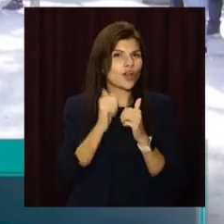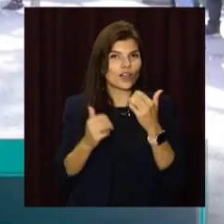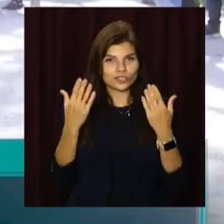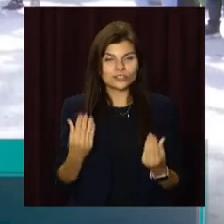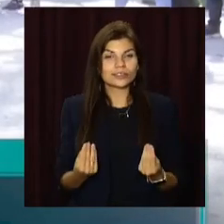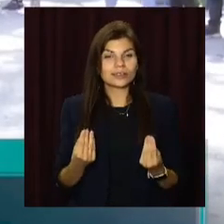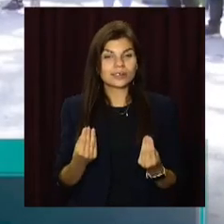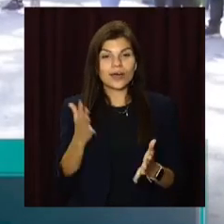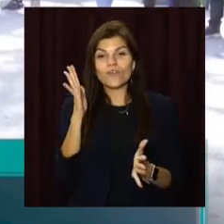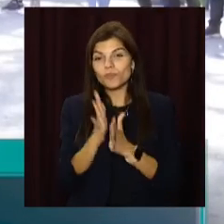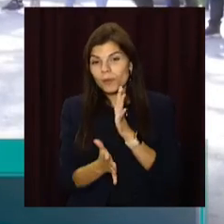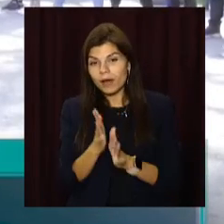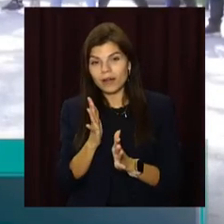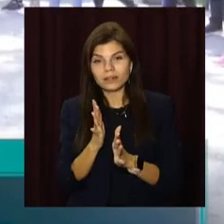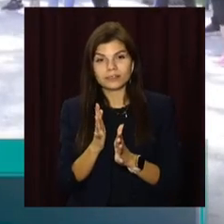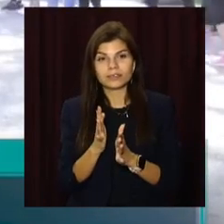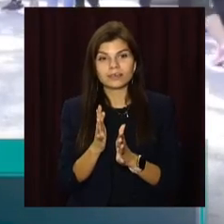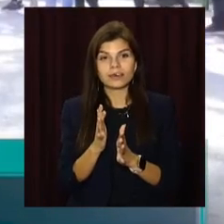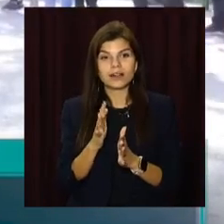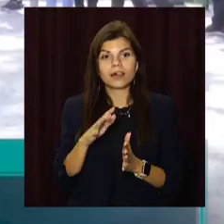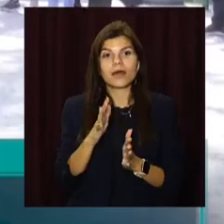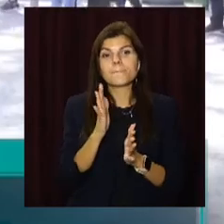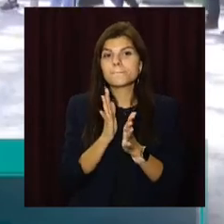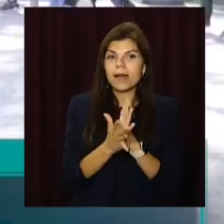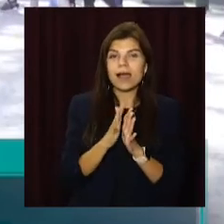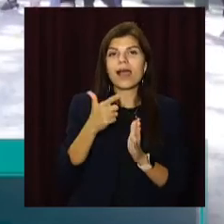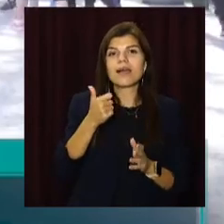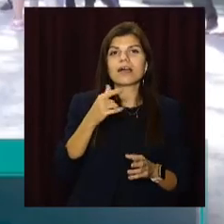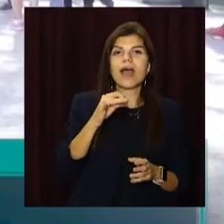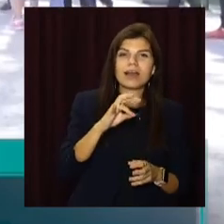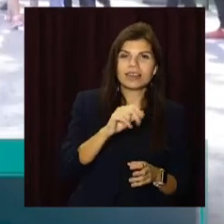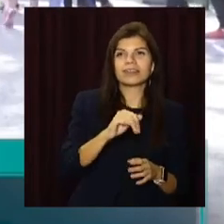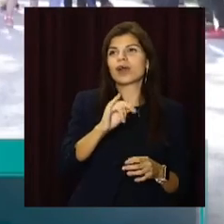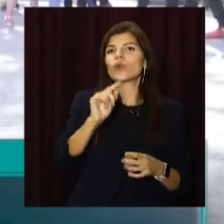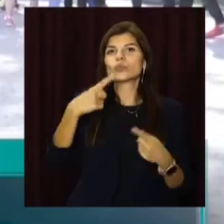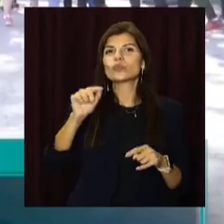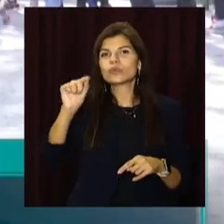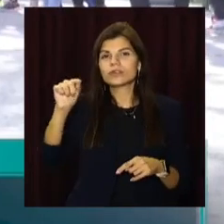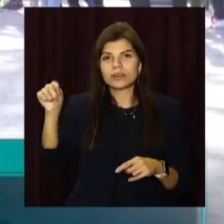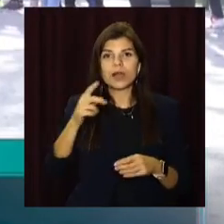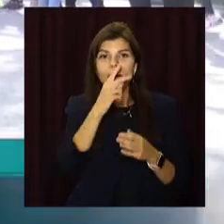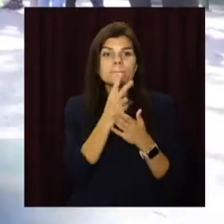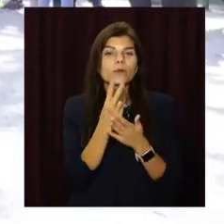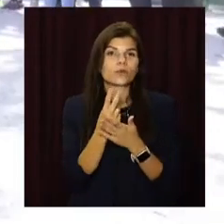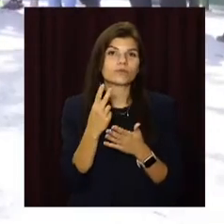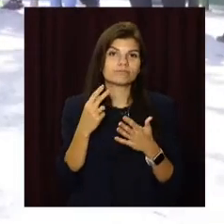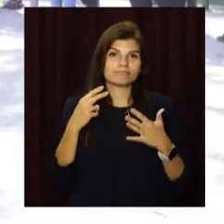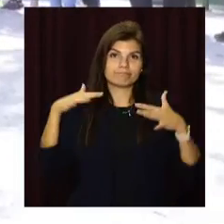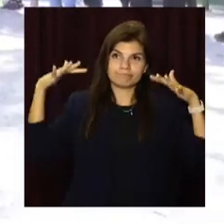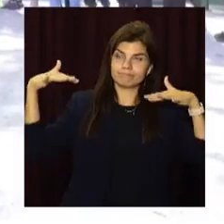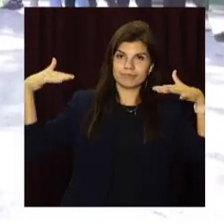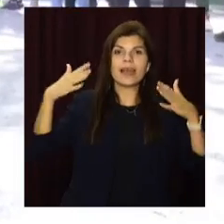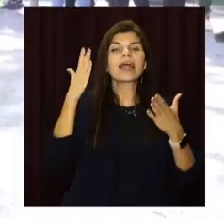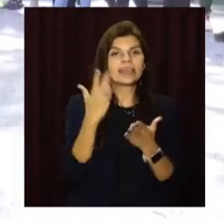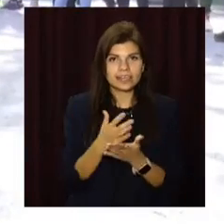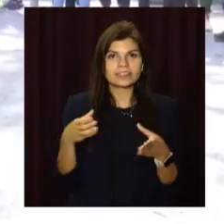день в парках, в парку Міршавцева, в парку Гагаріна. Тут показательні виступи проводять